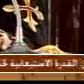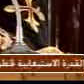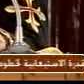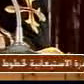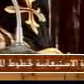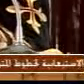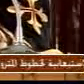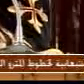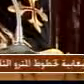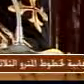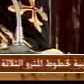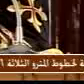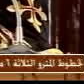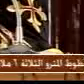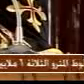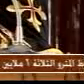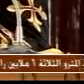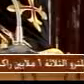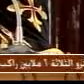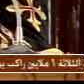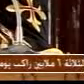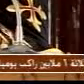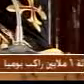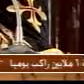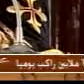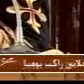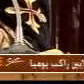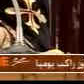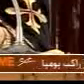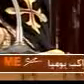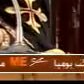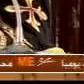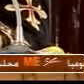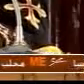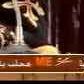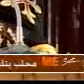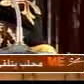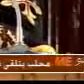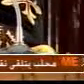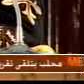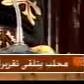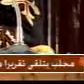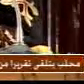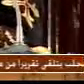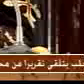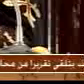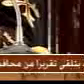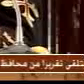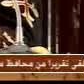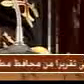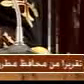أمين. أقرأ بنعمة المسيح جزء من الإنجيل المقدس من بشارة معلمنا